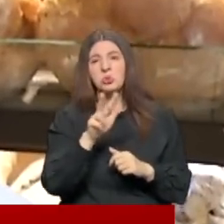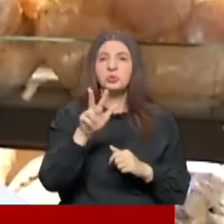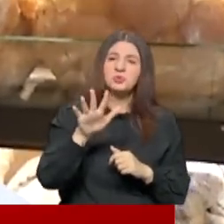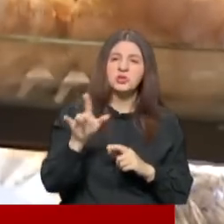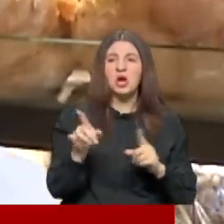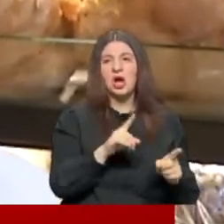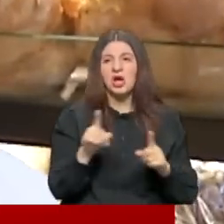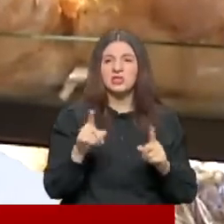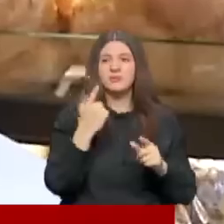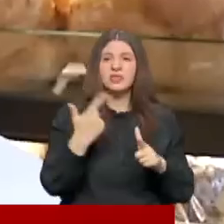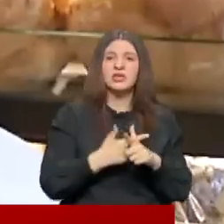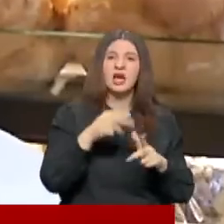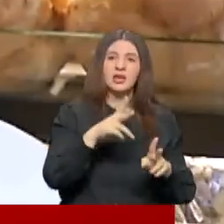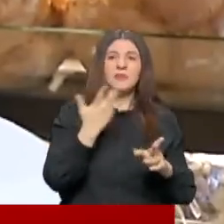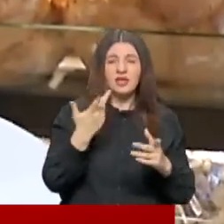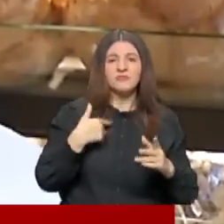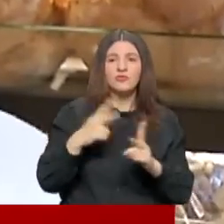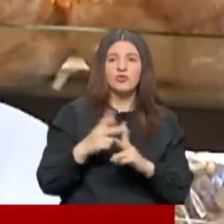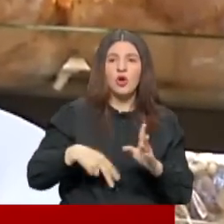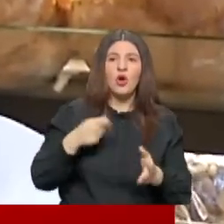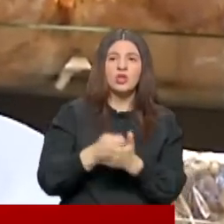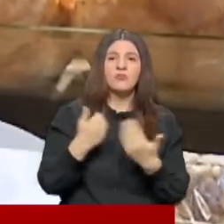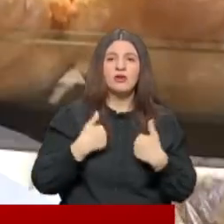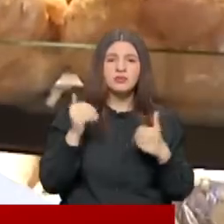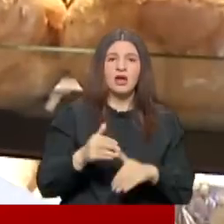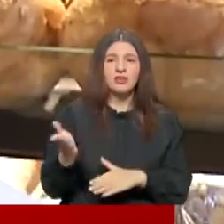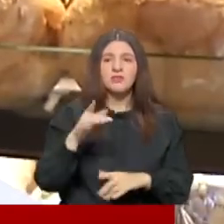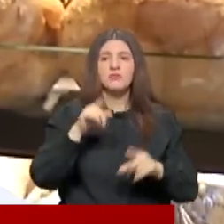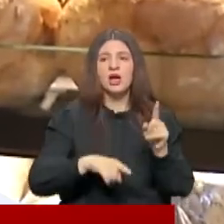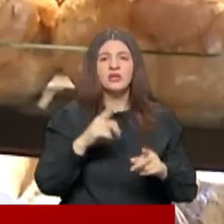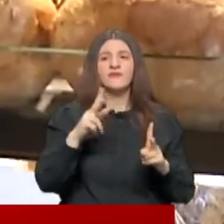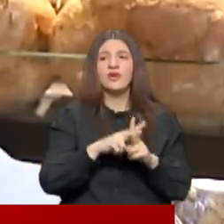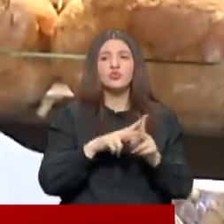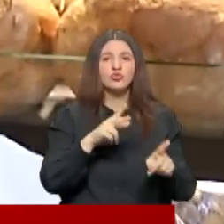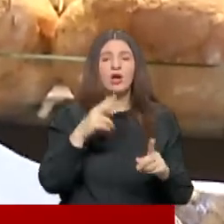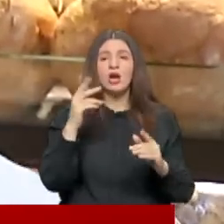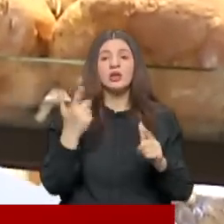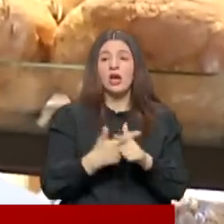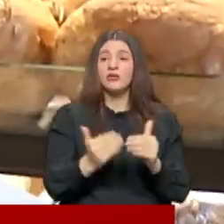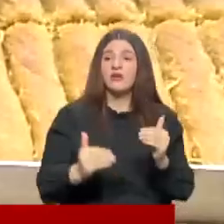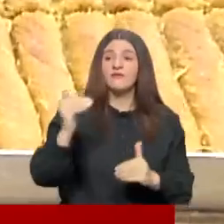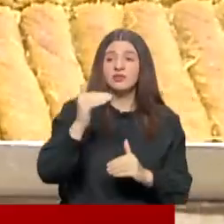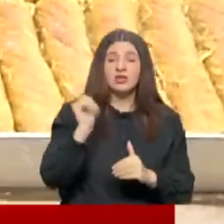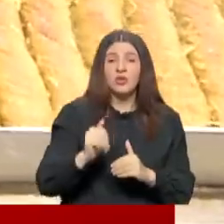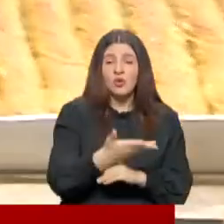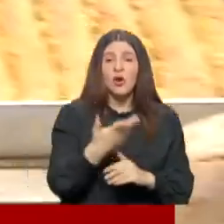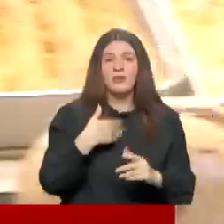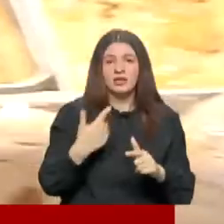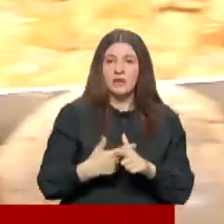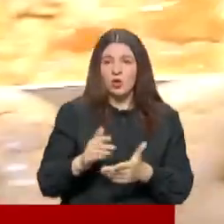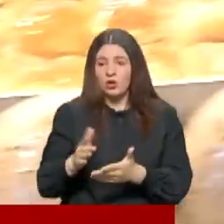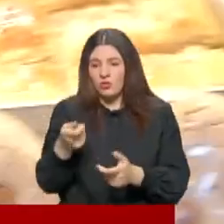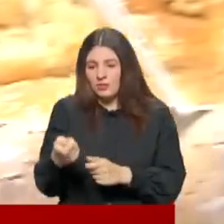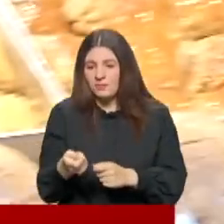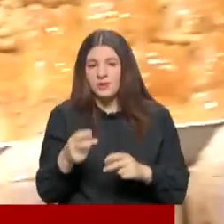35 arası bir kira kadar da bir fatura ödemiş hale gelmişiz. Bazen fatura kirayı bile geçmiş olabiliyor. Kirayı mı toparlayayım? Bir